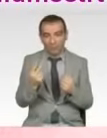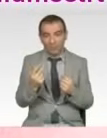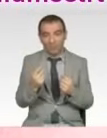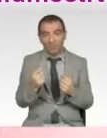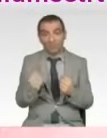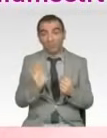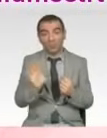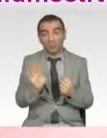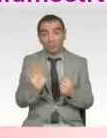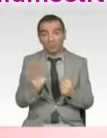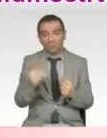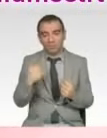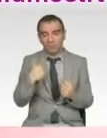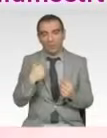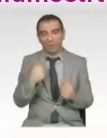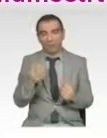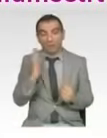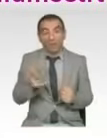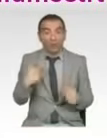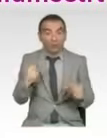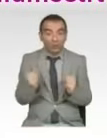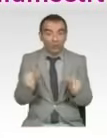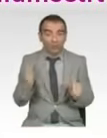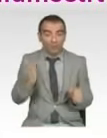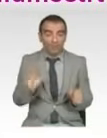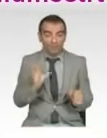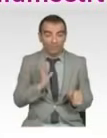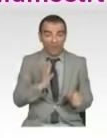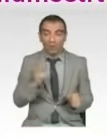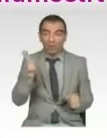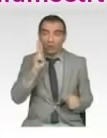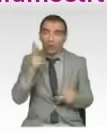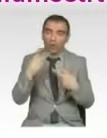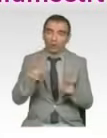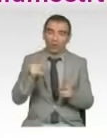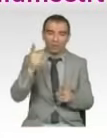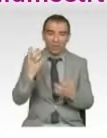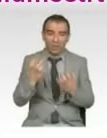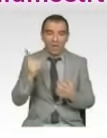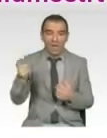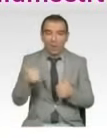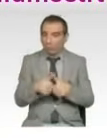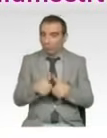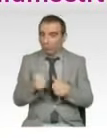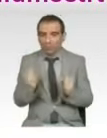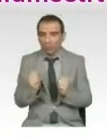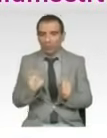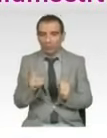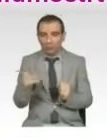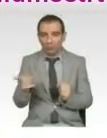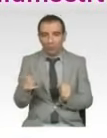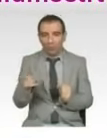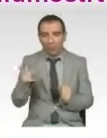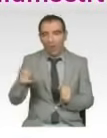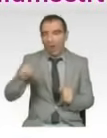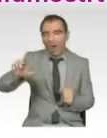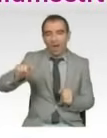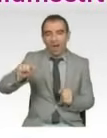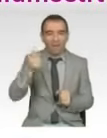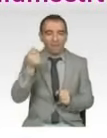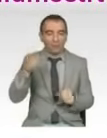yapıyorsun? Yok. Şimdi ben çok üşüyorum. Açıyorum sonuna kadar. Ama eşim o kadar üşümüyor mesela. O da kapatıyor